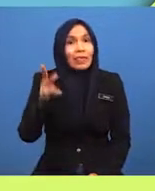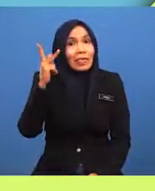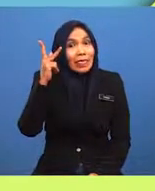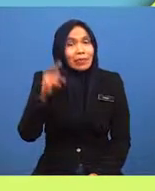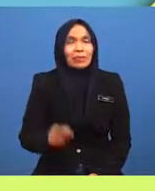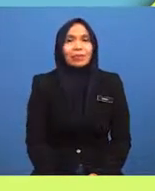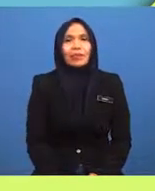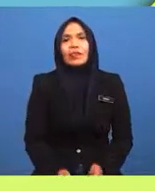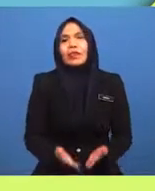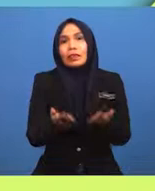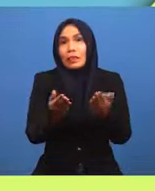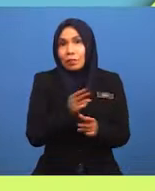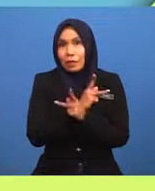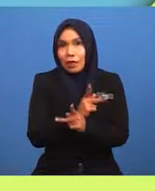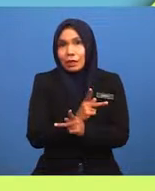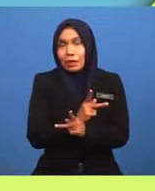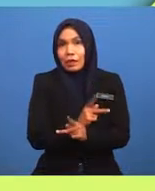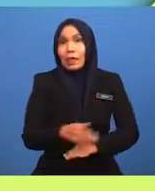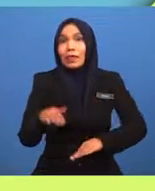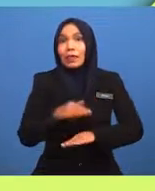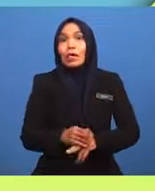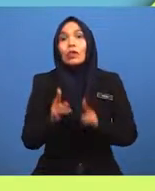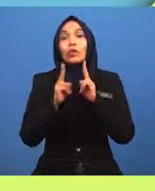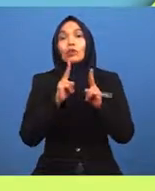Datuk. Atuk sangat gembira.